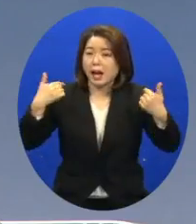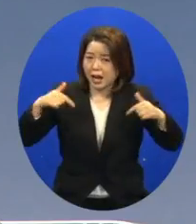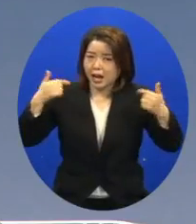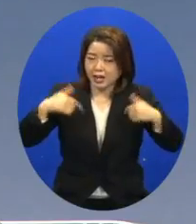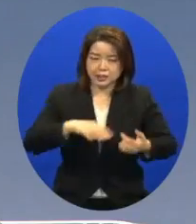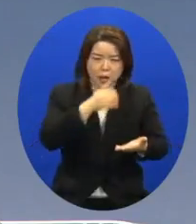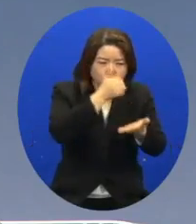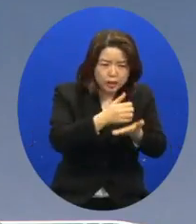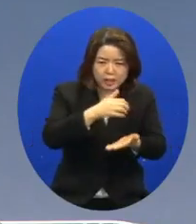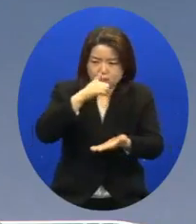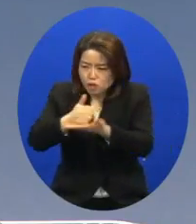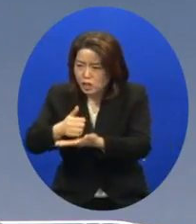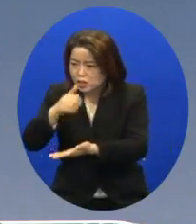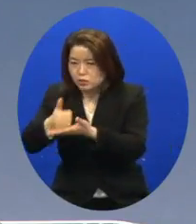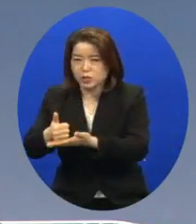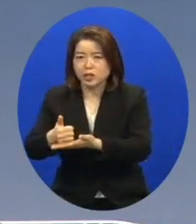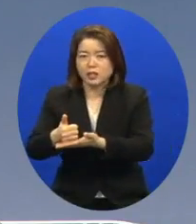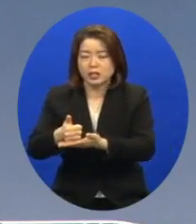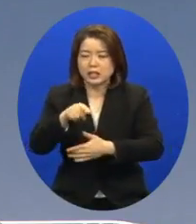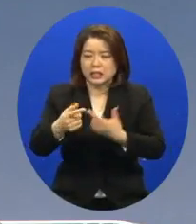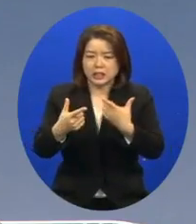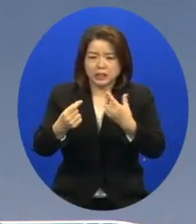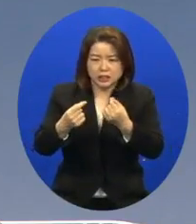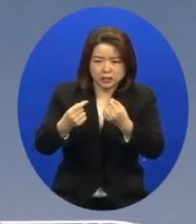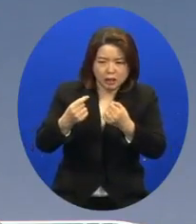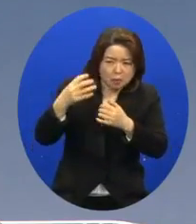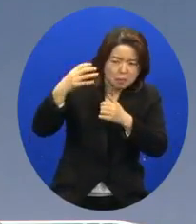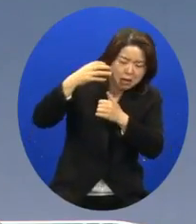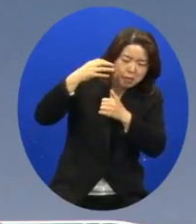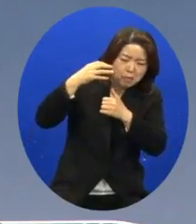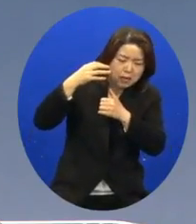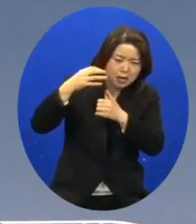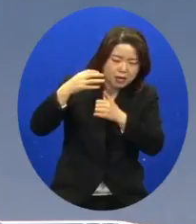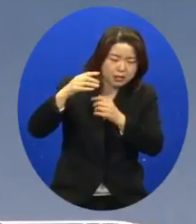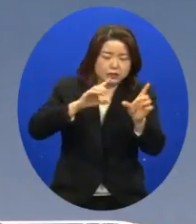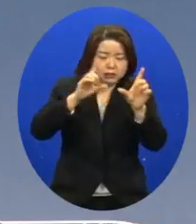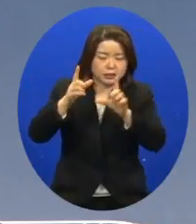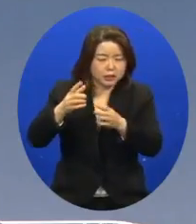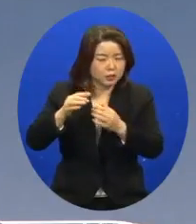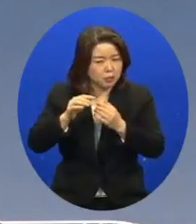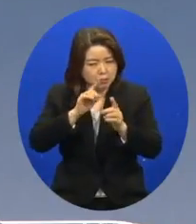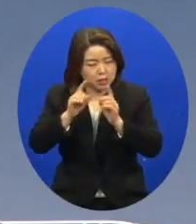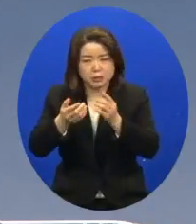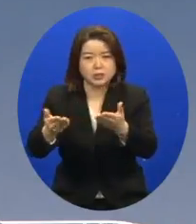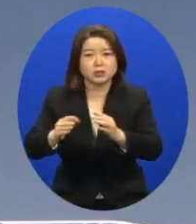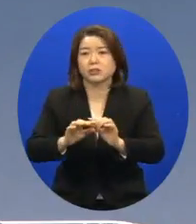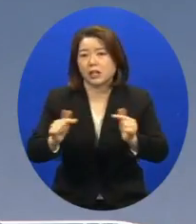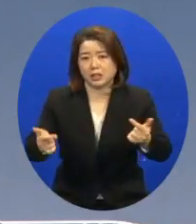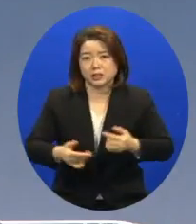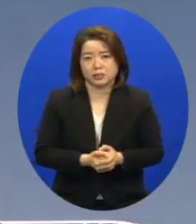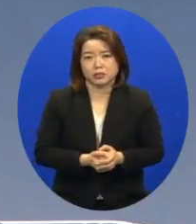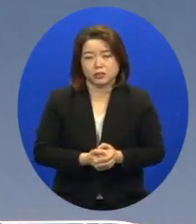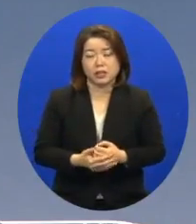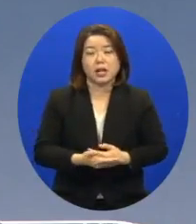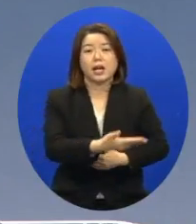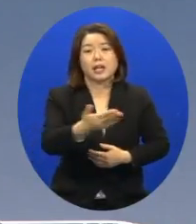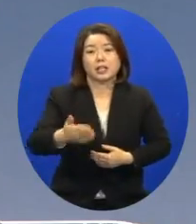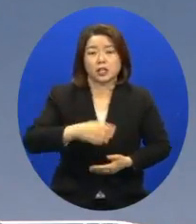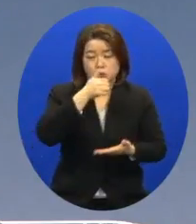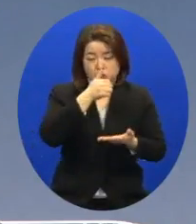죄의 그렇게 살도록 말씀드리는 것도 아닙니다 여러분이 죄가 무섭다는 사실을